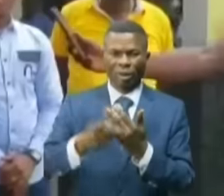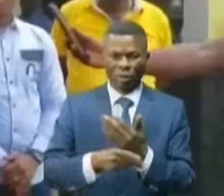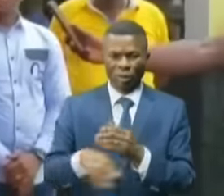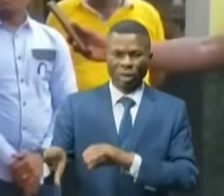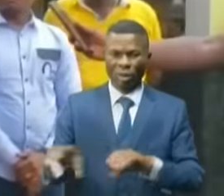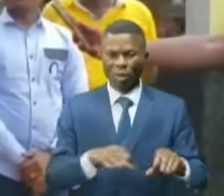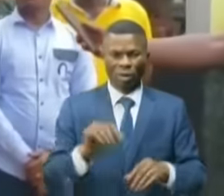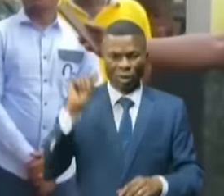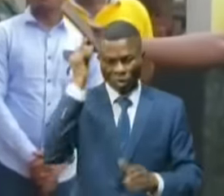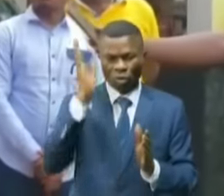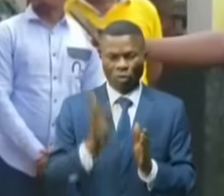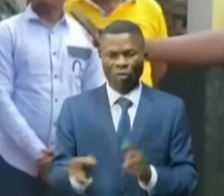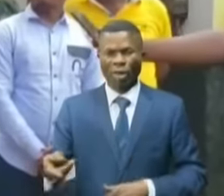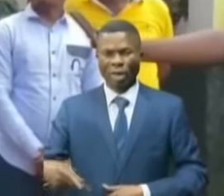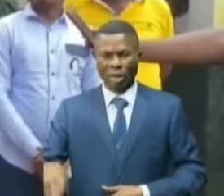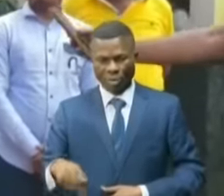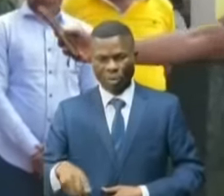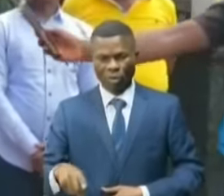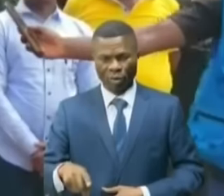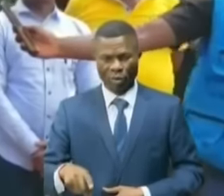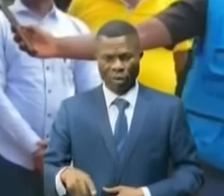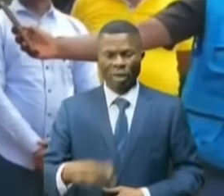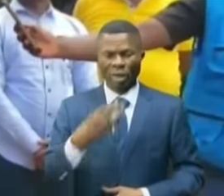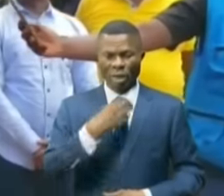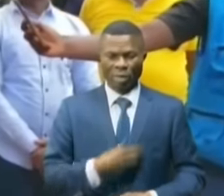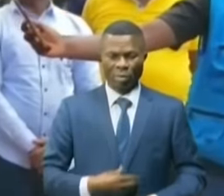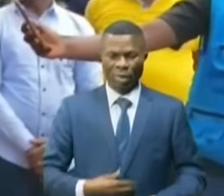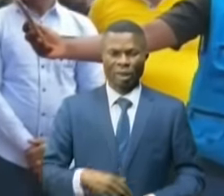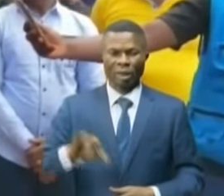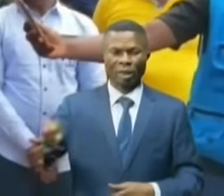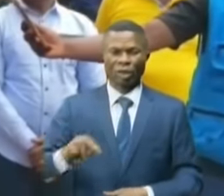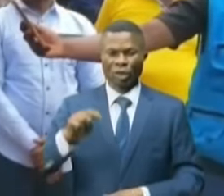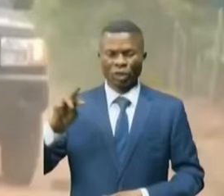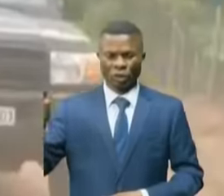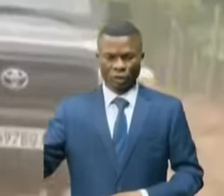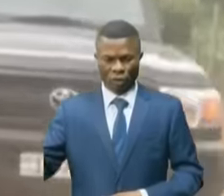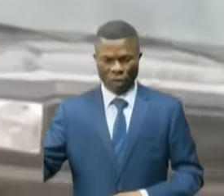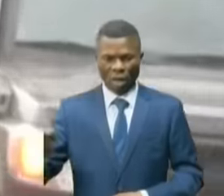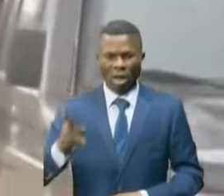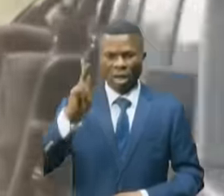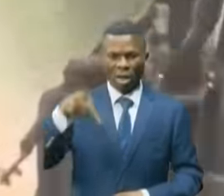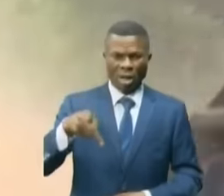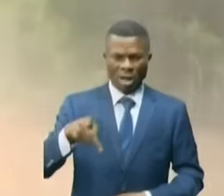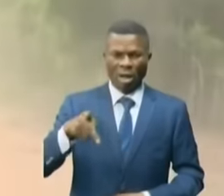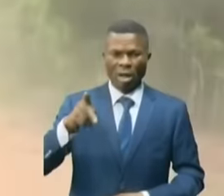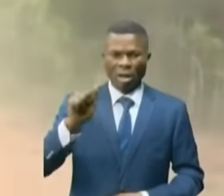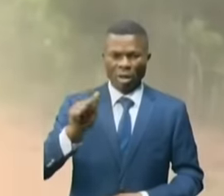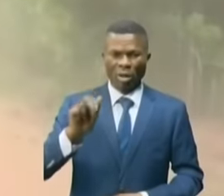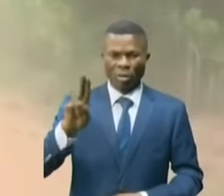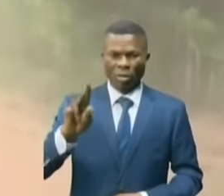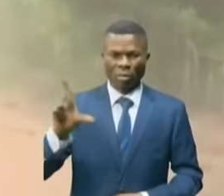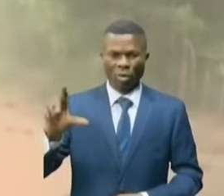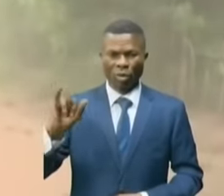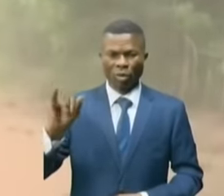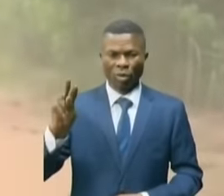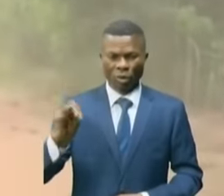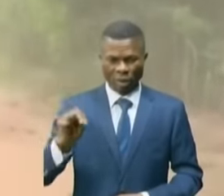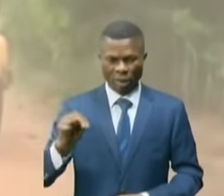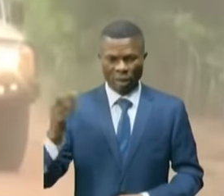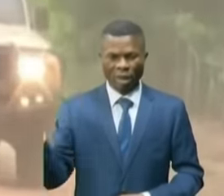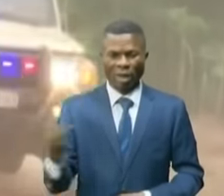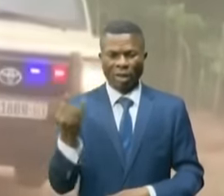d'action du gouverneur de province, Maître Jean-Colin Makakapapetaka. Pour ce mercredi 24 juillet, le gouverneur